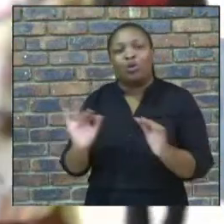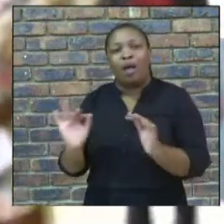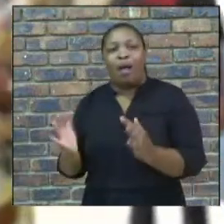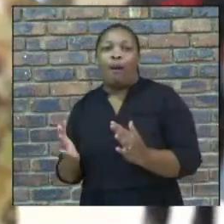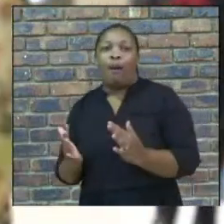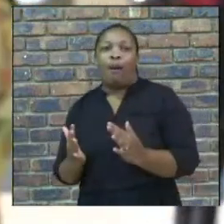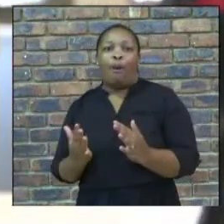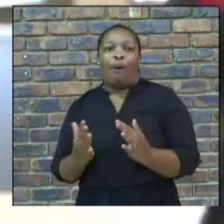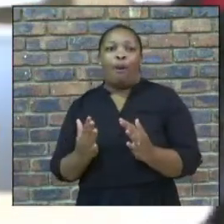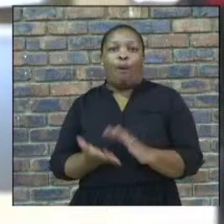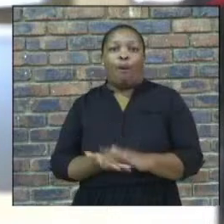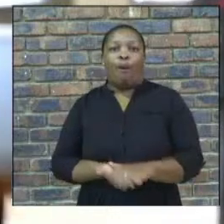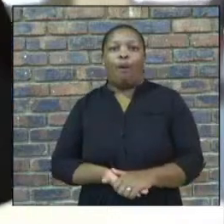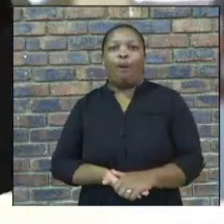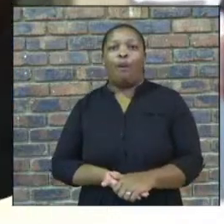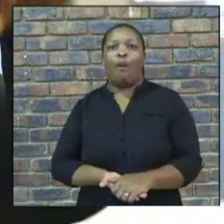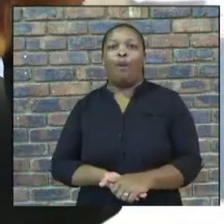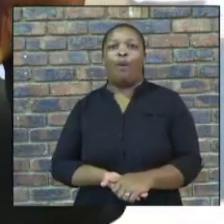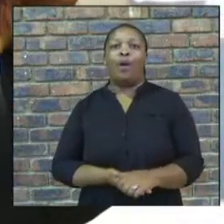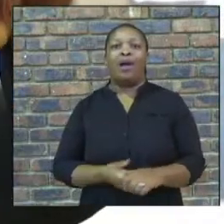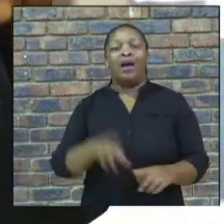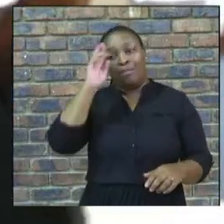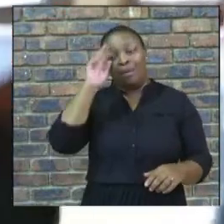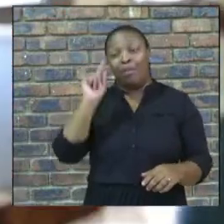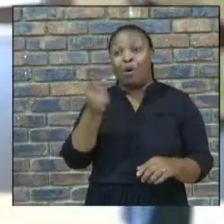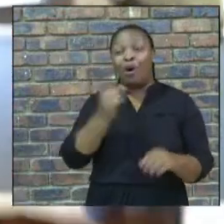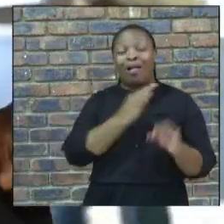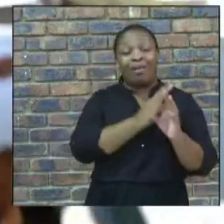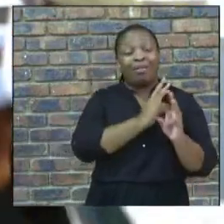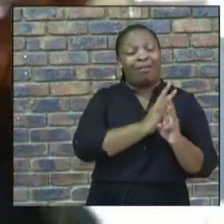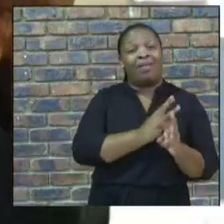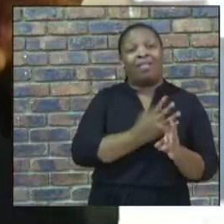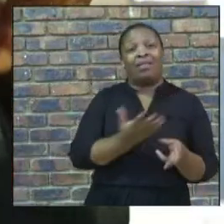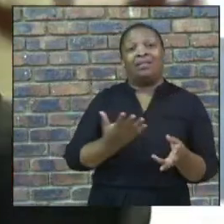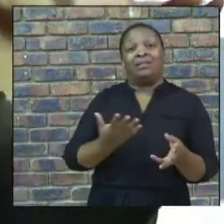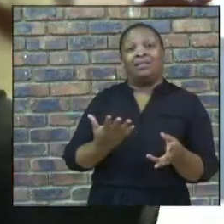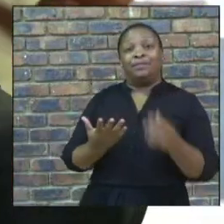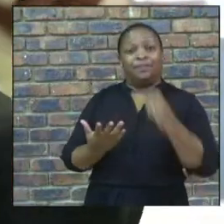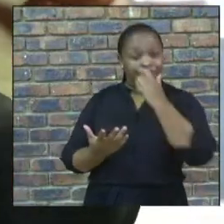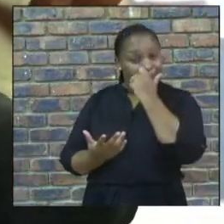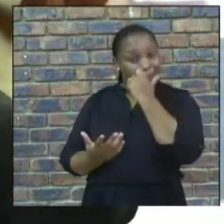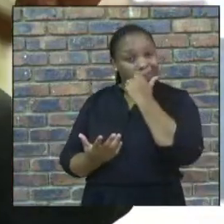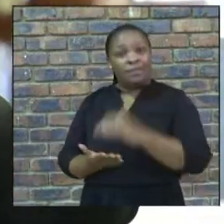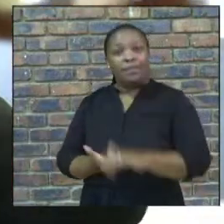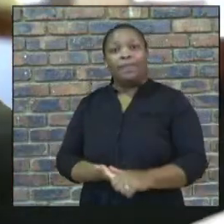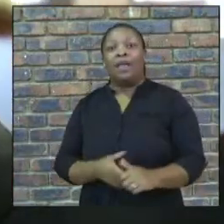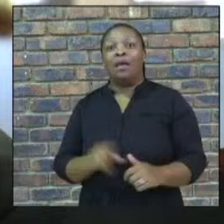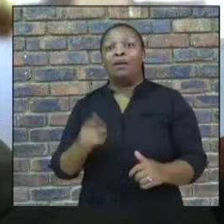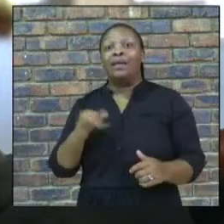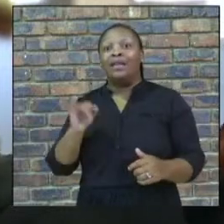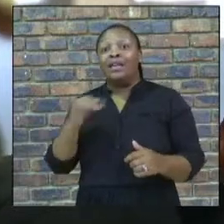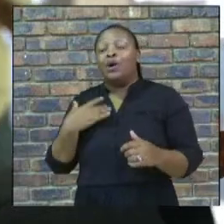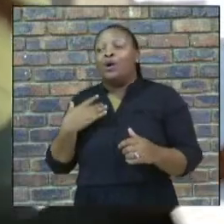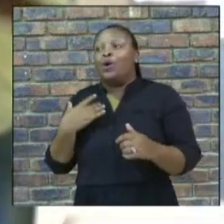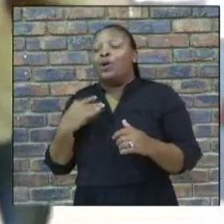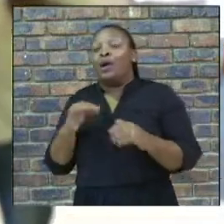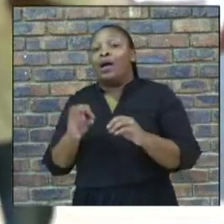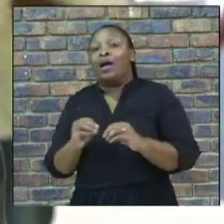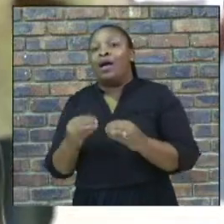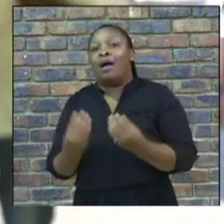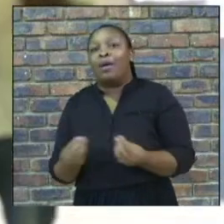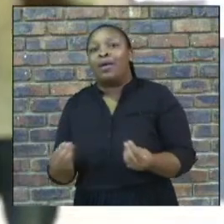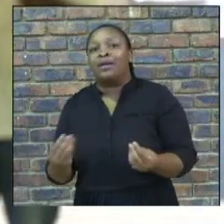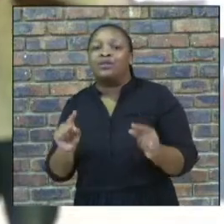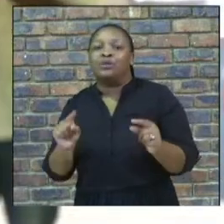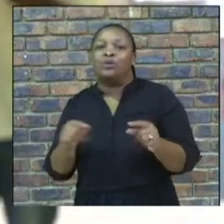thina sibazali balabantwana, abantwana bababona ingasuthi thina siyabakhipha kanti sikhitshwa